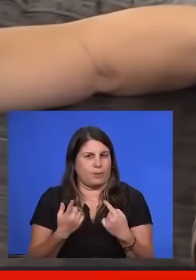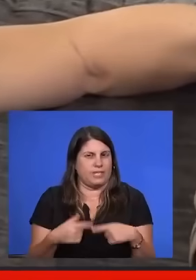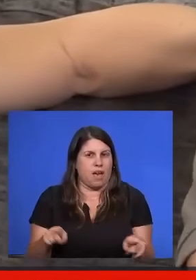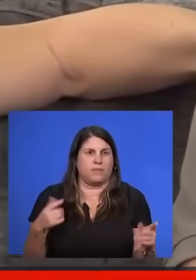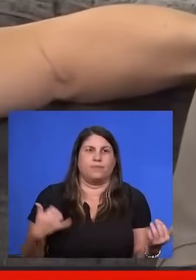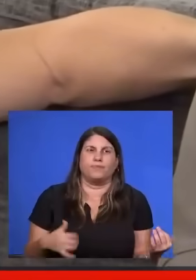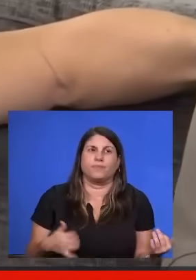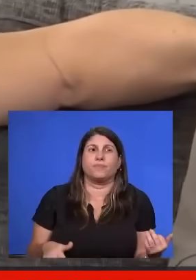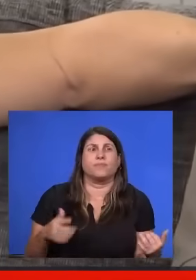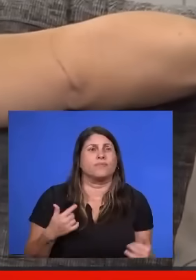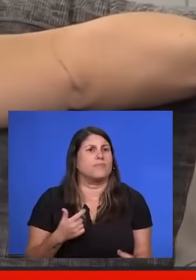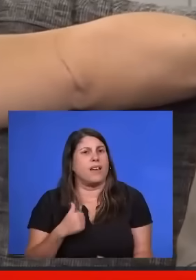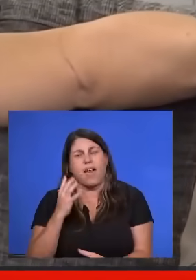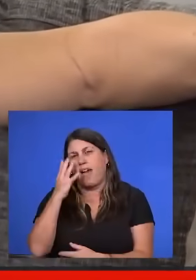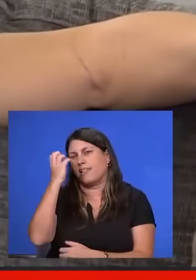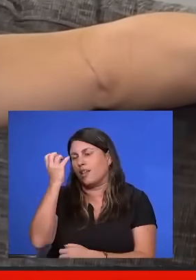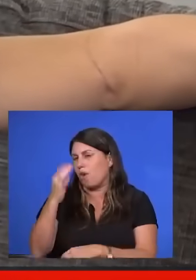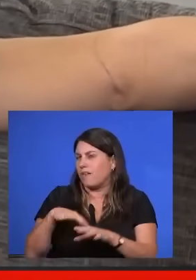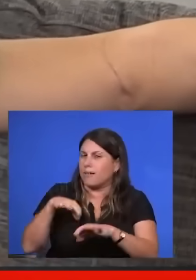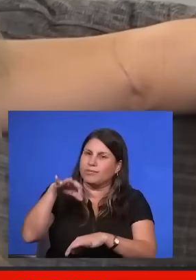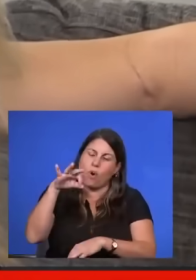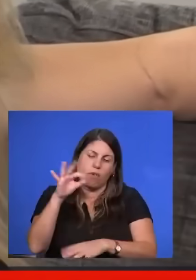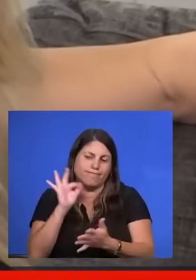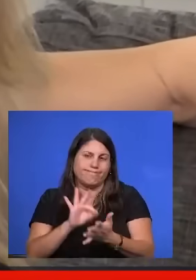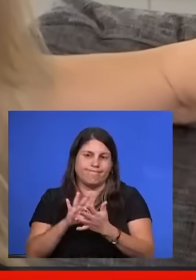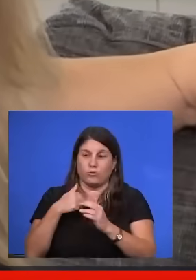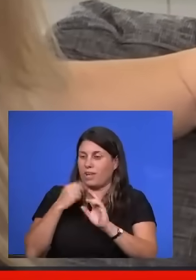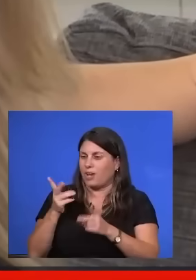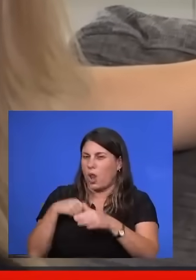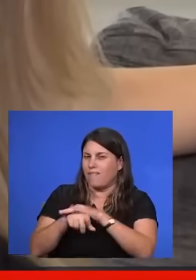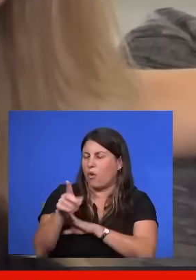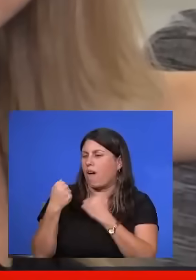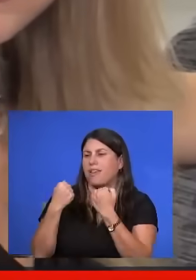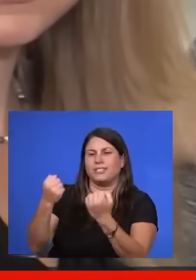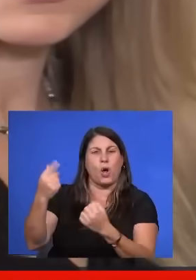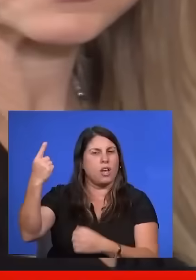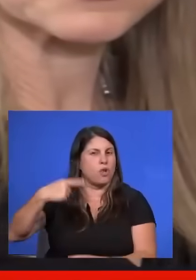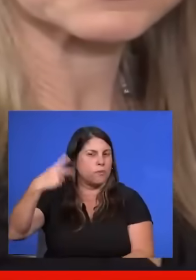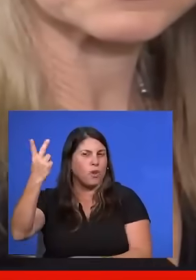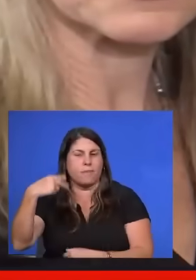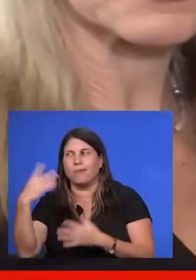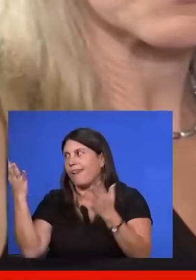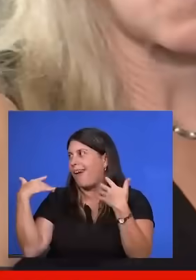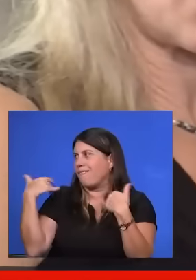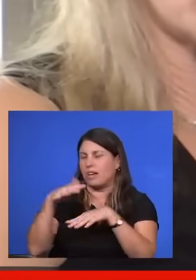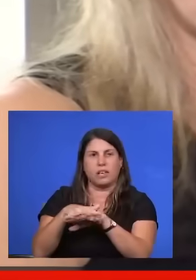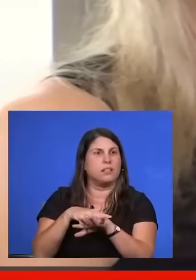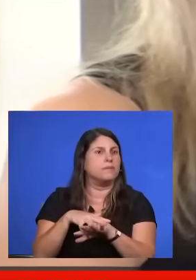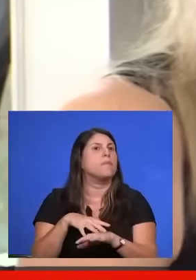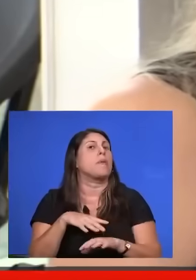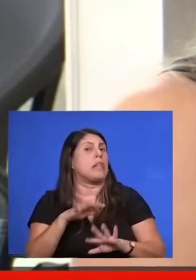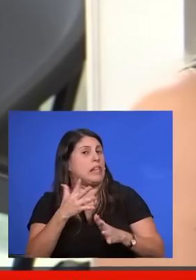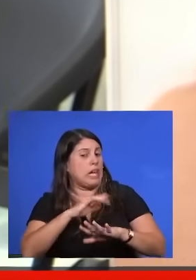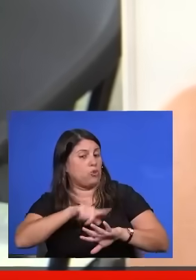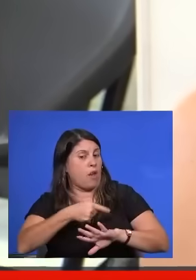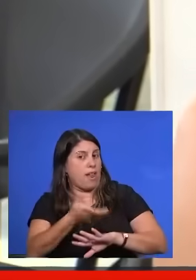למצוא את הרגע שלי לברוח, לנסוע יום יומיים לעבר טעים במוח. בערך שעה לפני שהוא נהרג, שאלתי